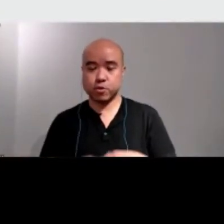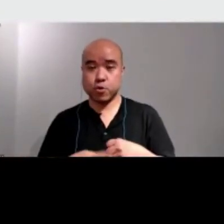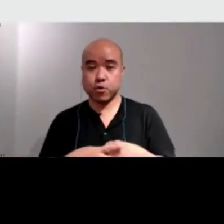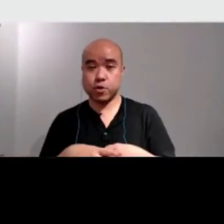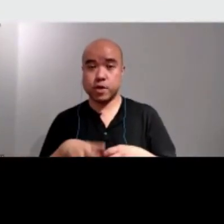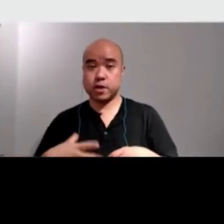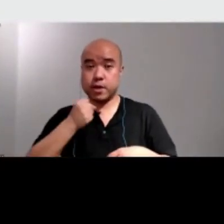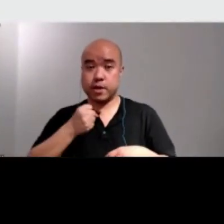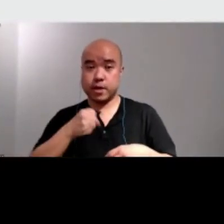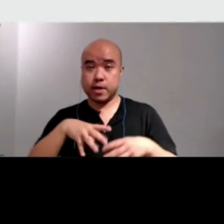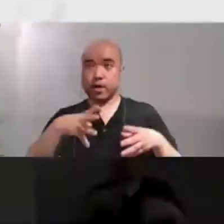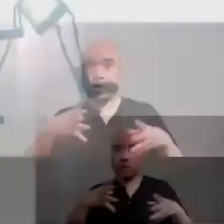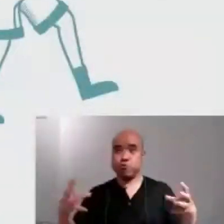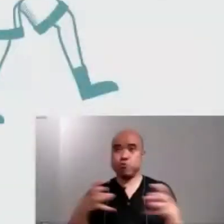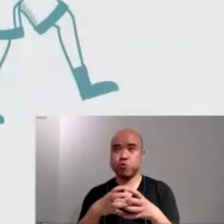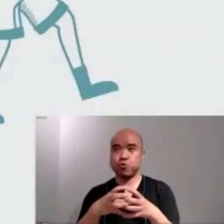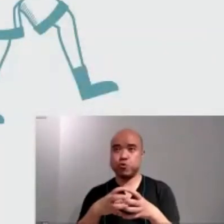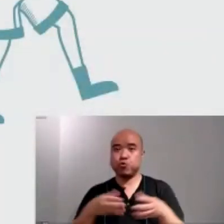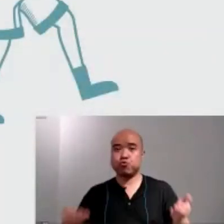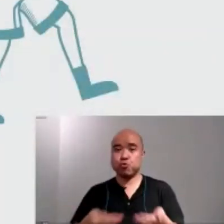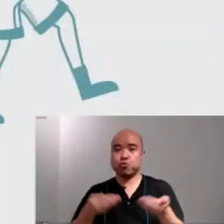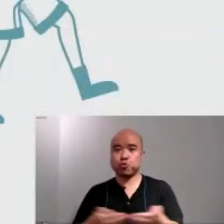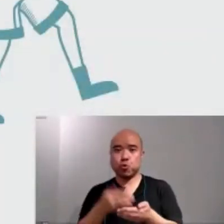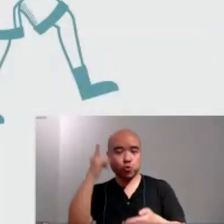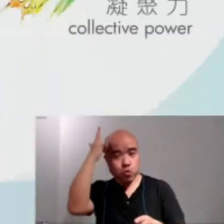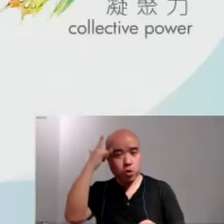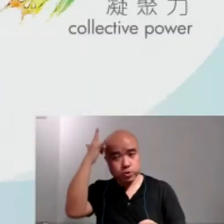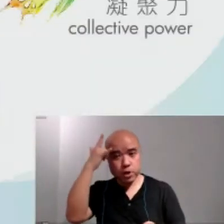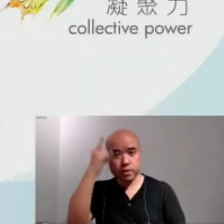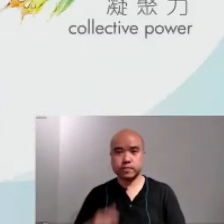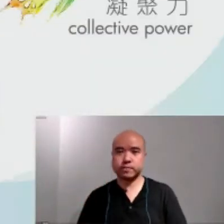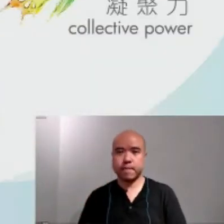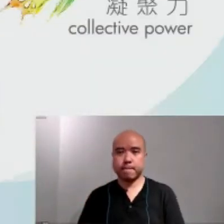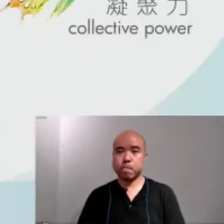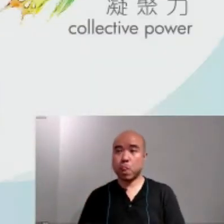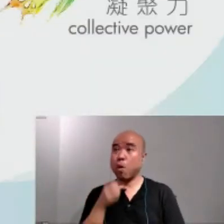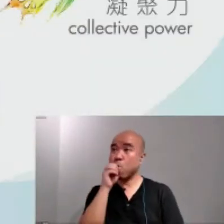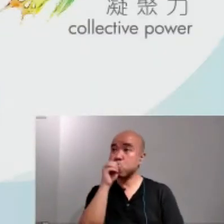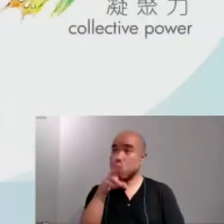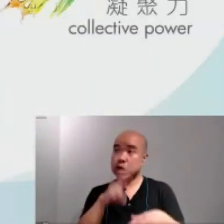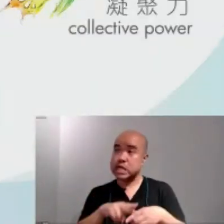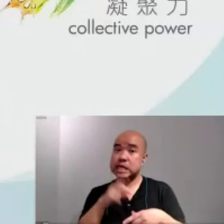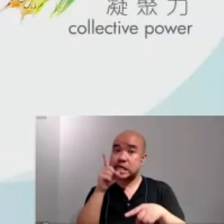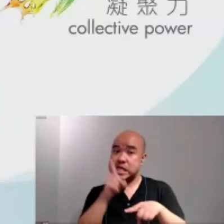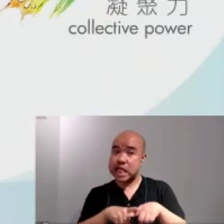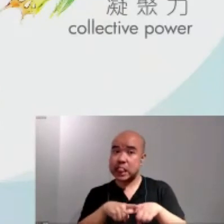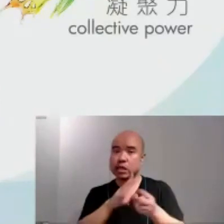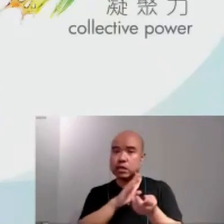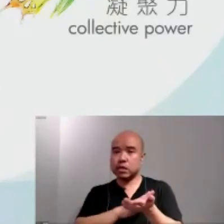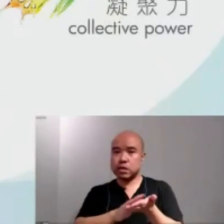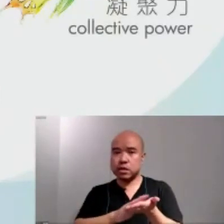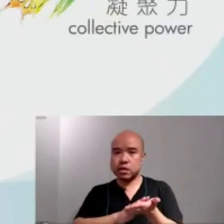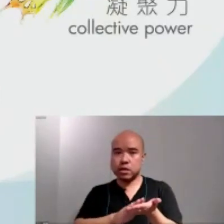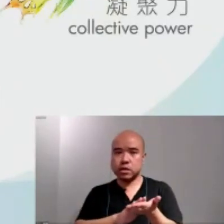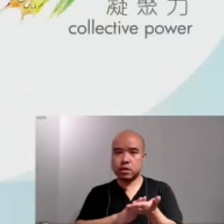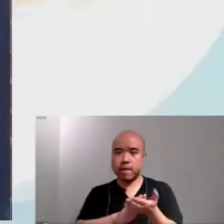动想象。介绍嘉宾之前呢，我就想读一段真实的故事给大家听一下，来自《大象在球上